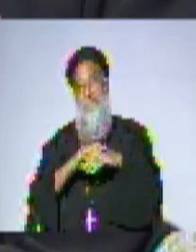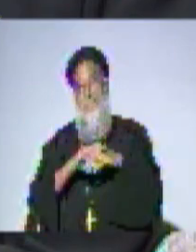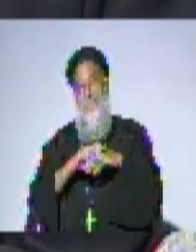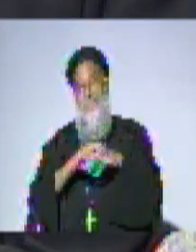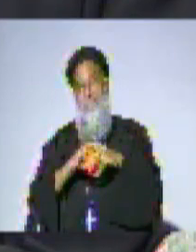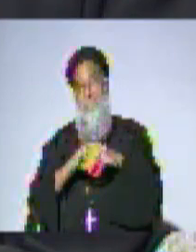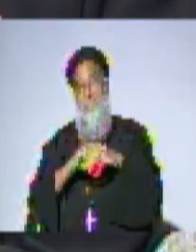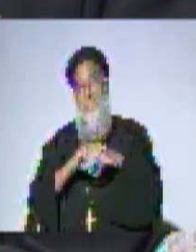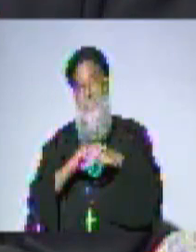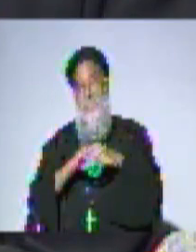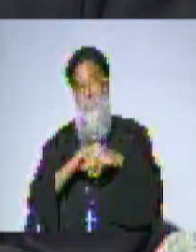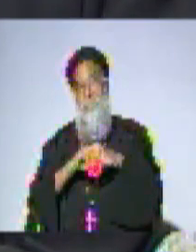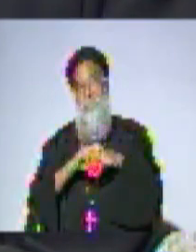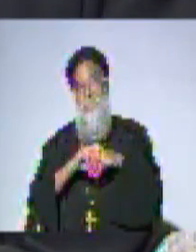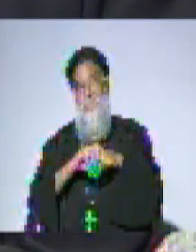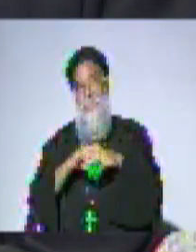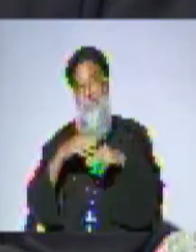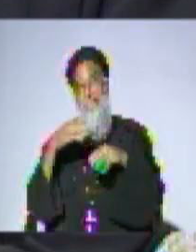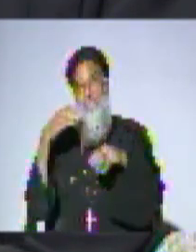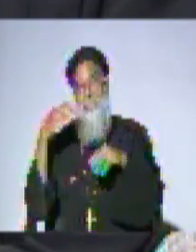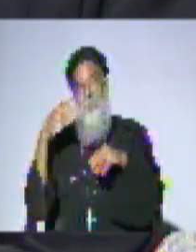سيدنا احنا وصلنا لحد